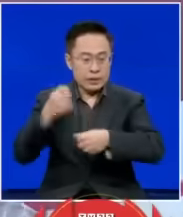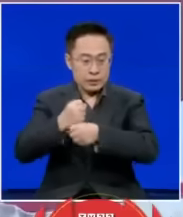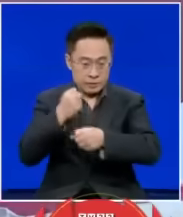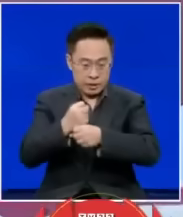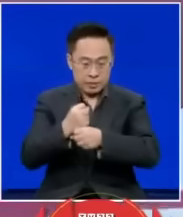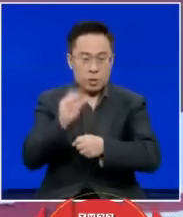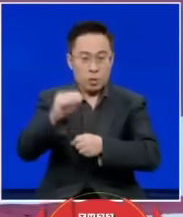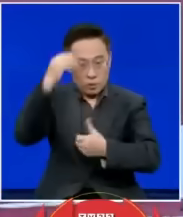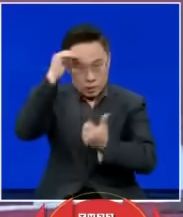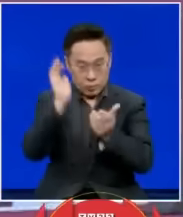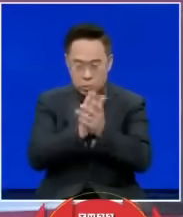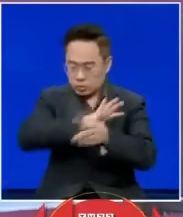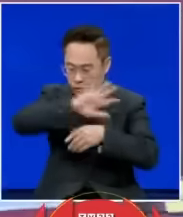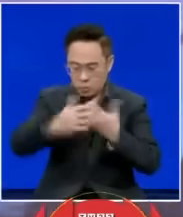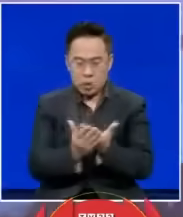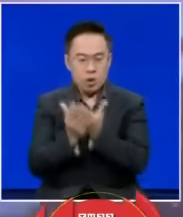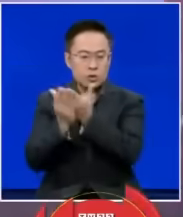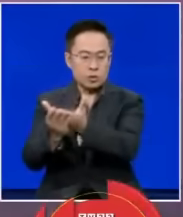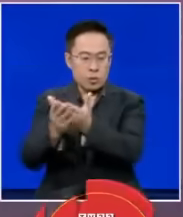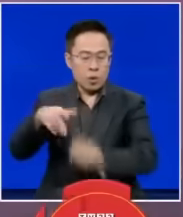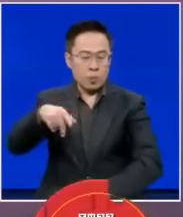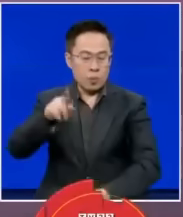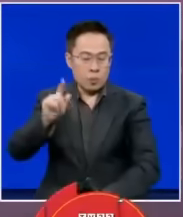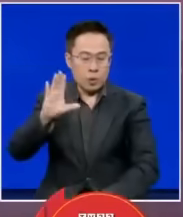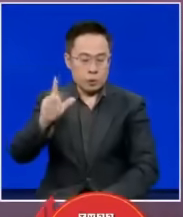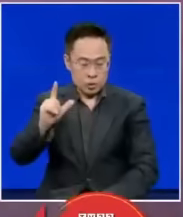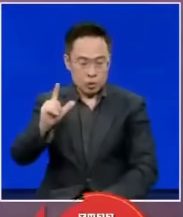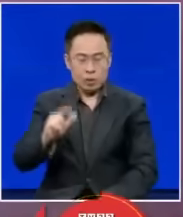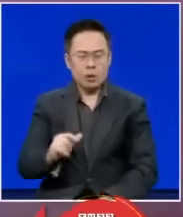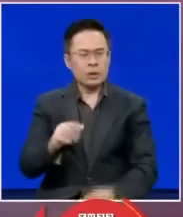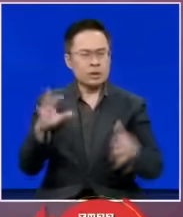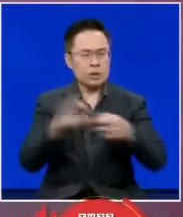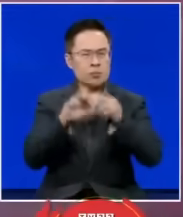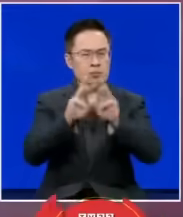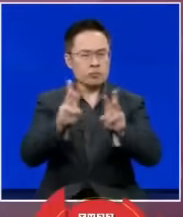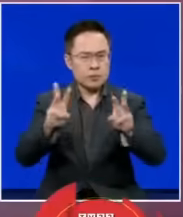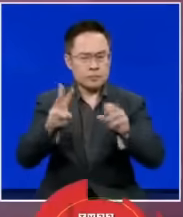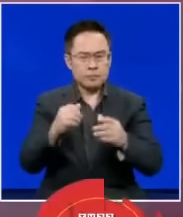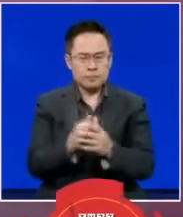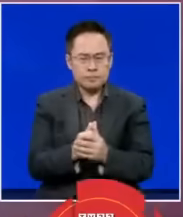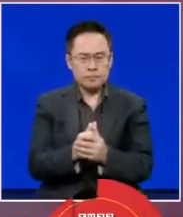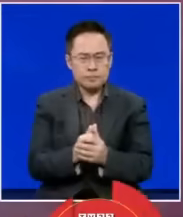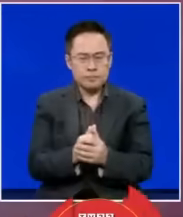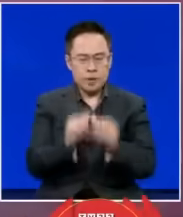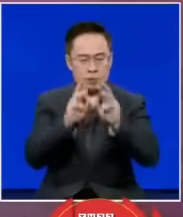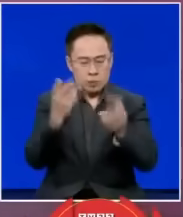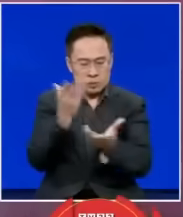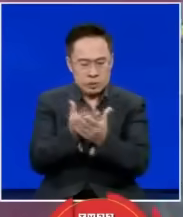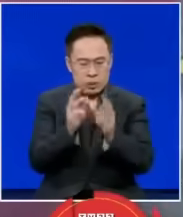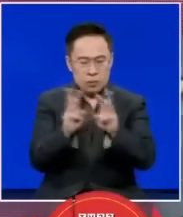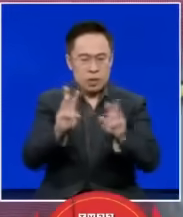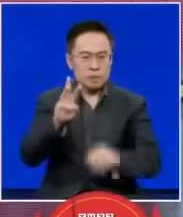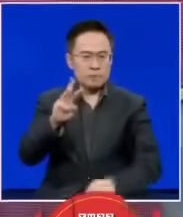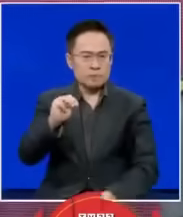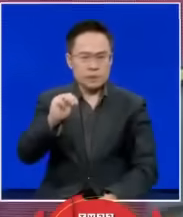BNK Master เนี่ยเขาเตรียมจะส่งสำนวนคดีบิ๊กโจ๊กแล้วก็ลูกน้องให้ปปช.พิจารณาเขาบอกบ่ายโมงพนักงานสืบสวนสอบสวน